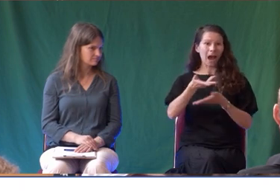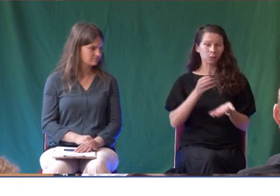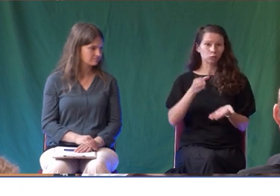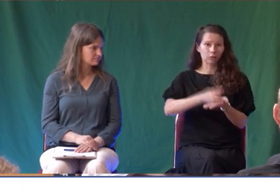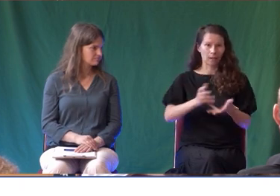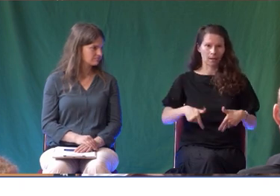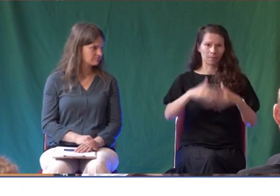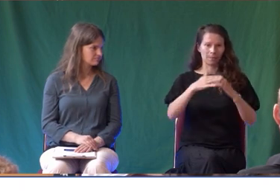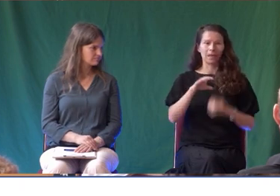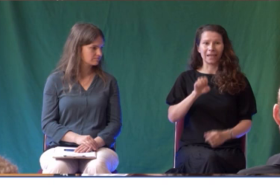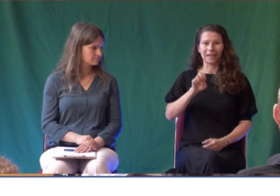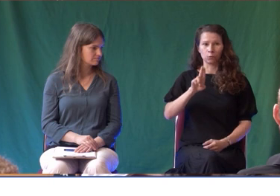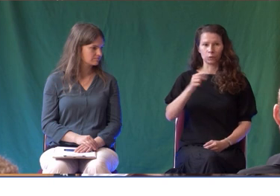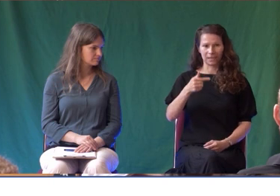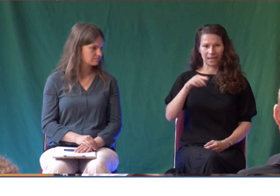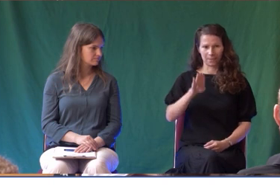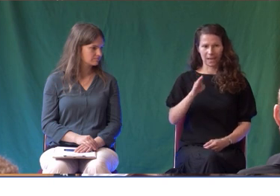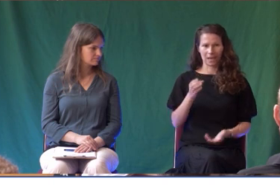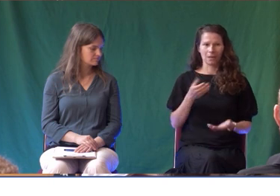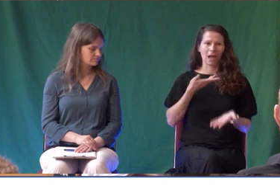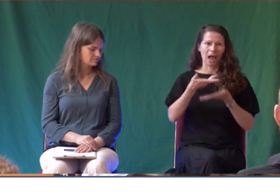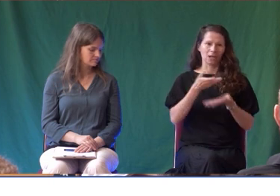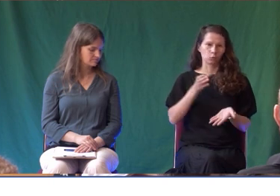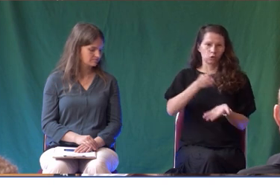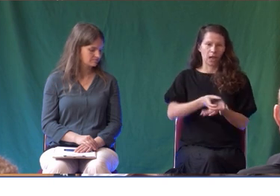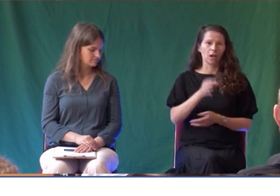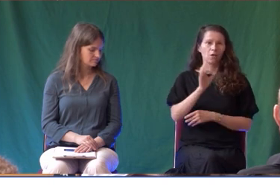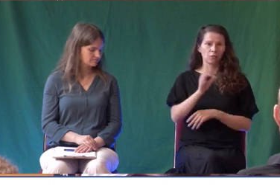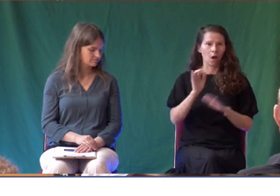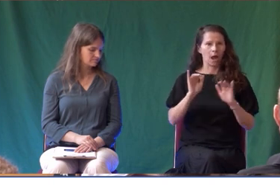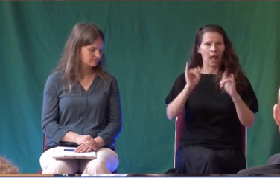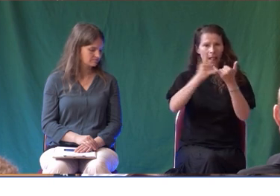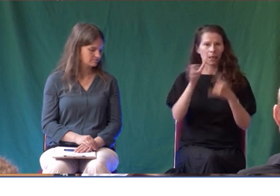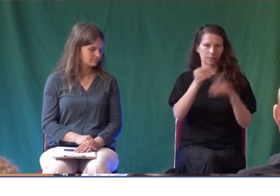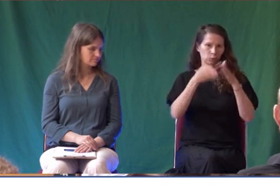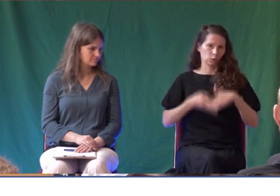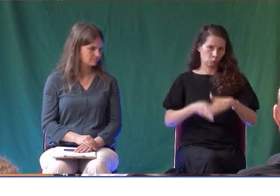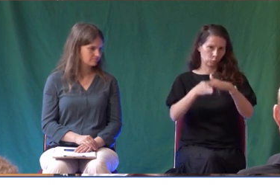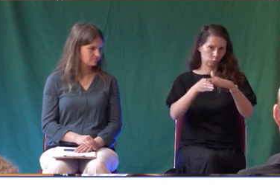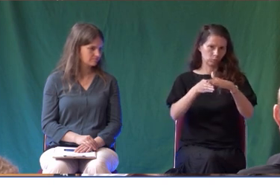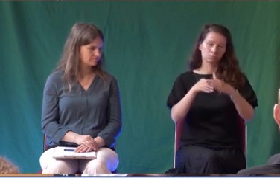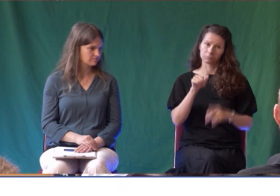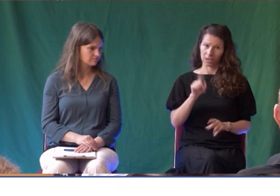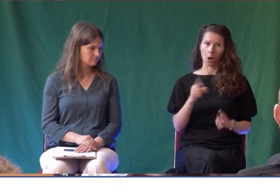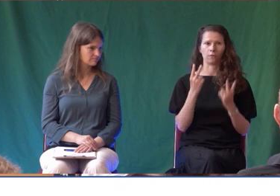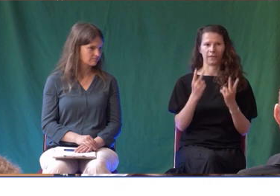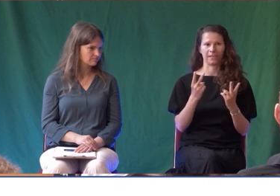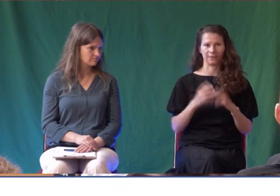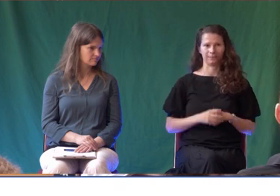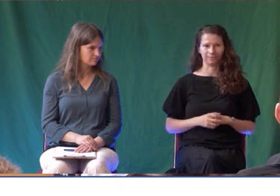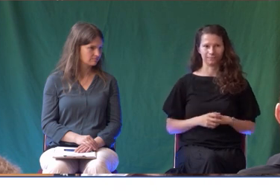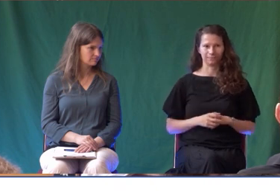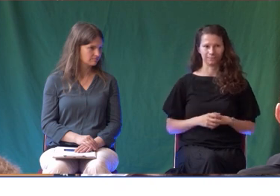eutb Beratungsstelle für unterstützte Eltern schafft auch das ist sehr wichtig und sie